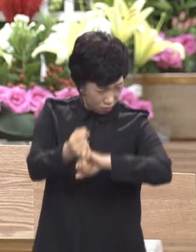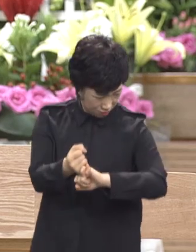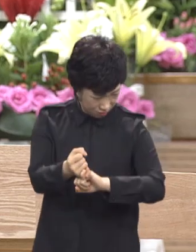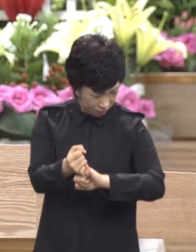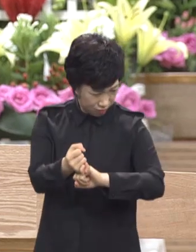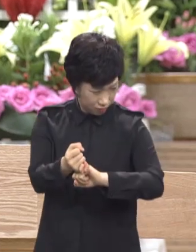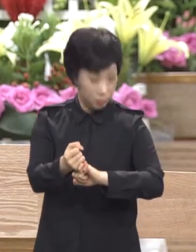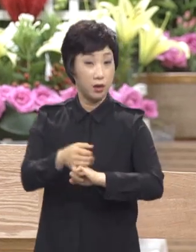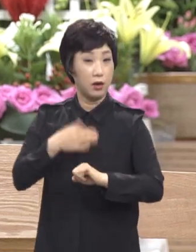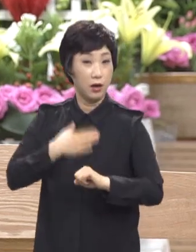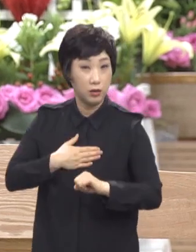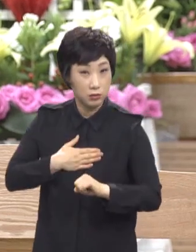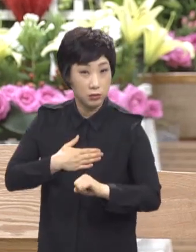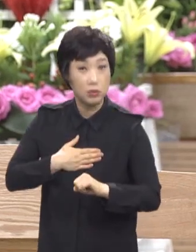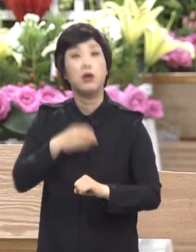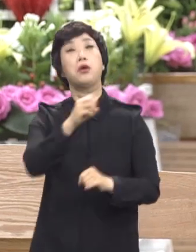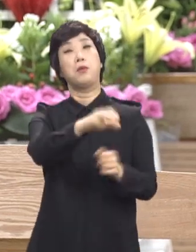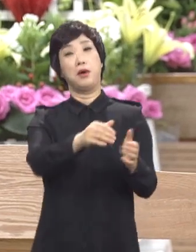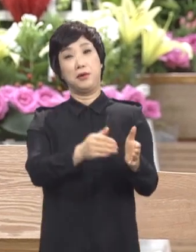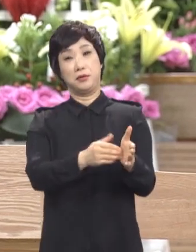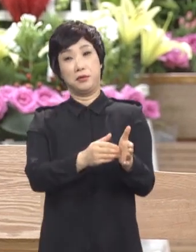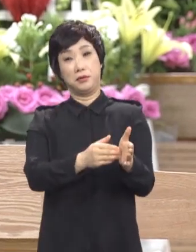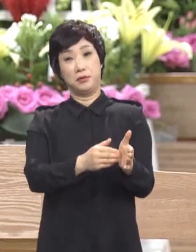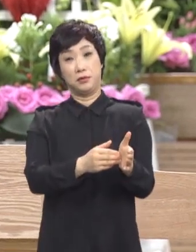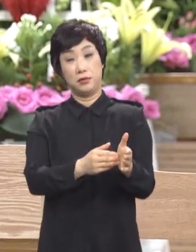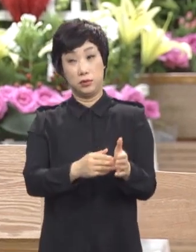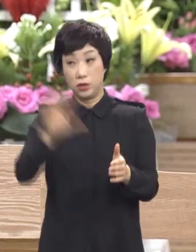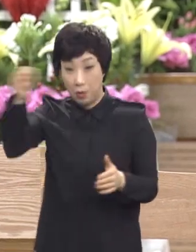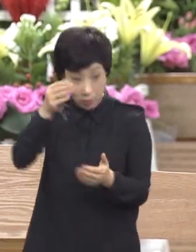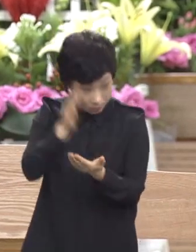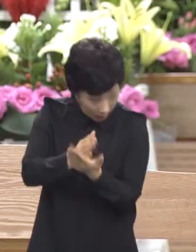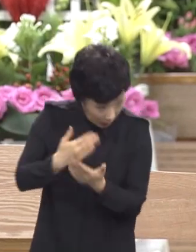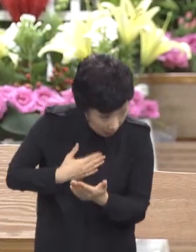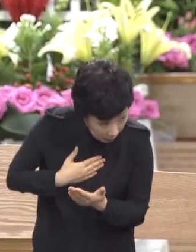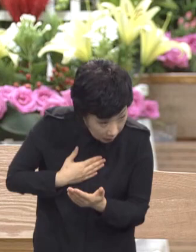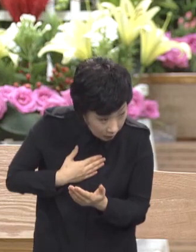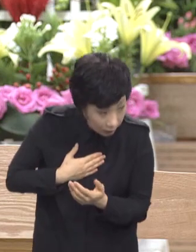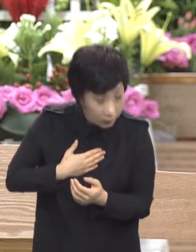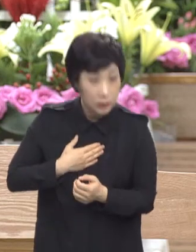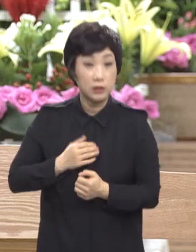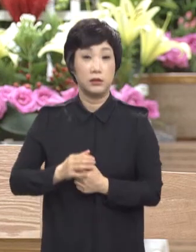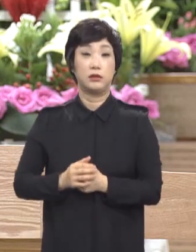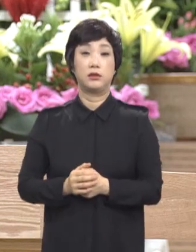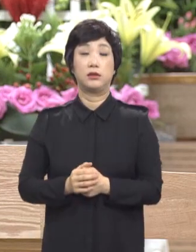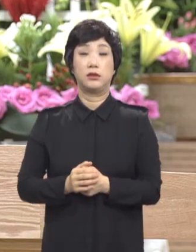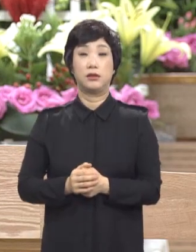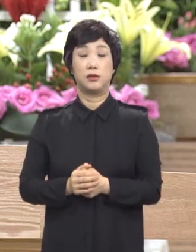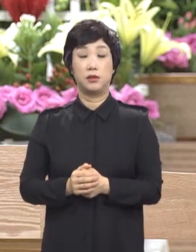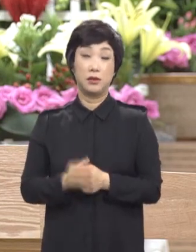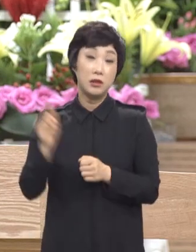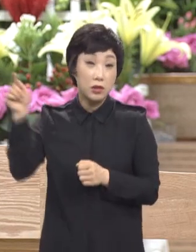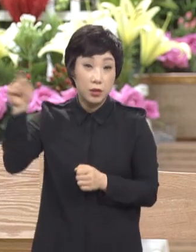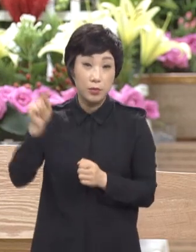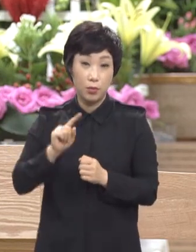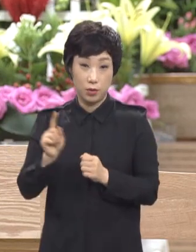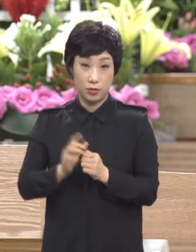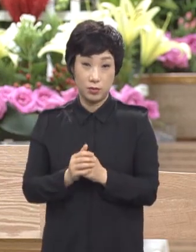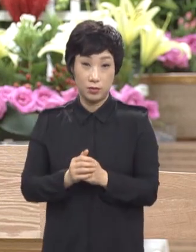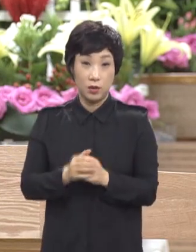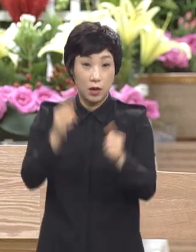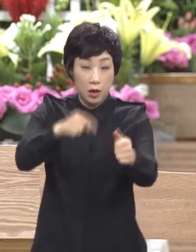정녕 죽는다. 먹지 마라 하고 아주